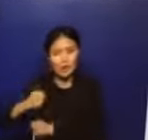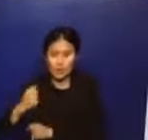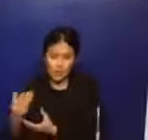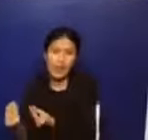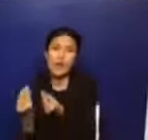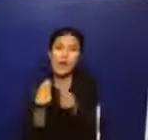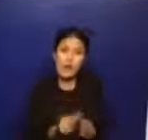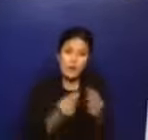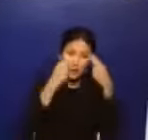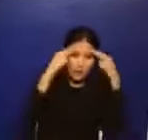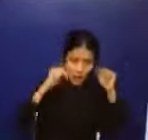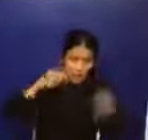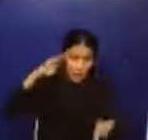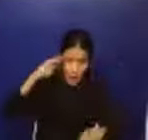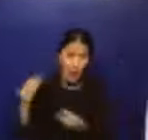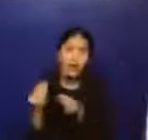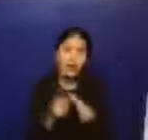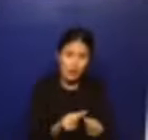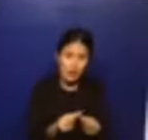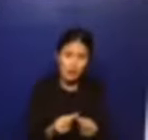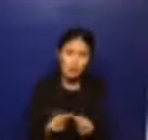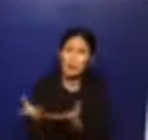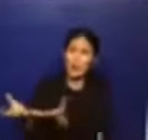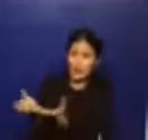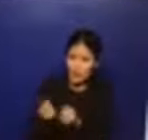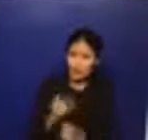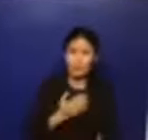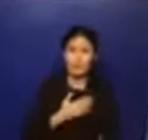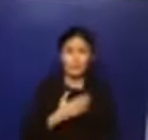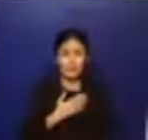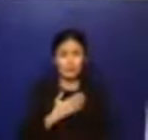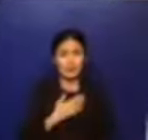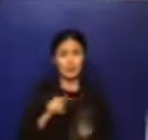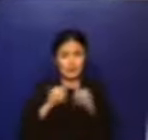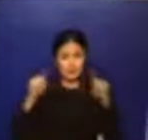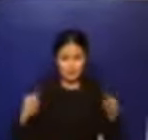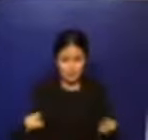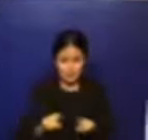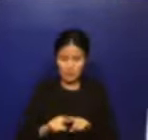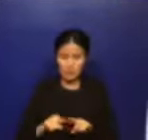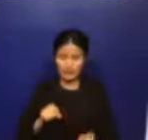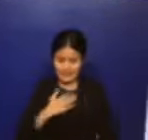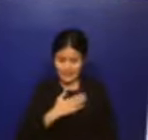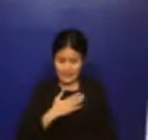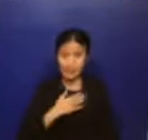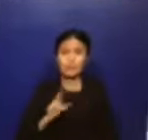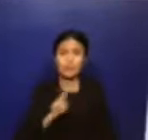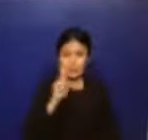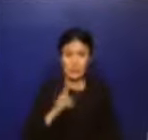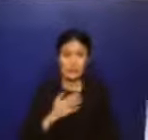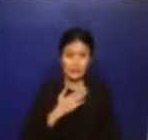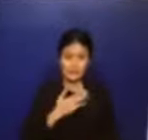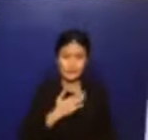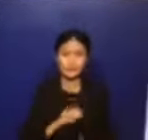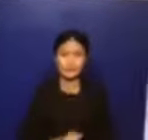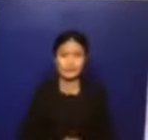จันทร์โอชาเป็นผู้รับนะคะนี่คือใบเสร็จที่ดิฉันจะใช้ตลอดการอภิปรายในครั้งนี้ค่ะ